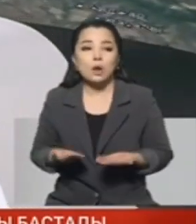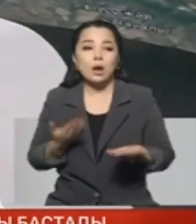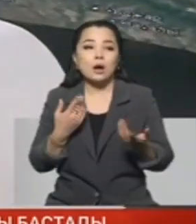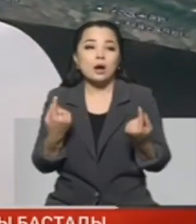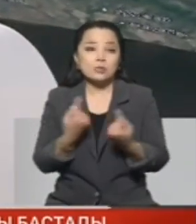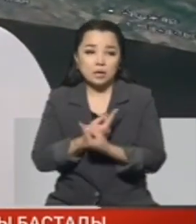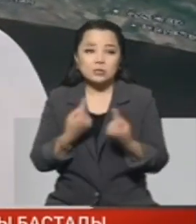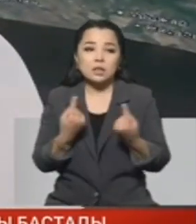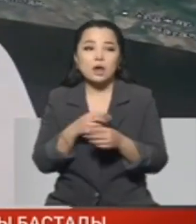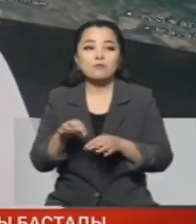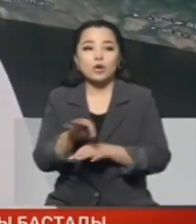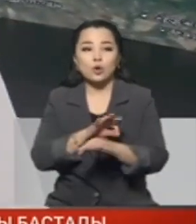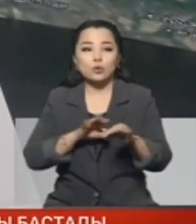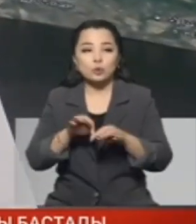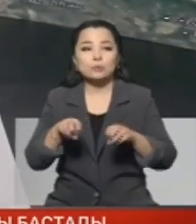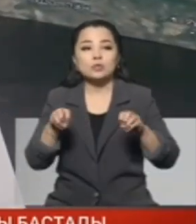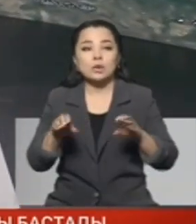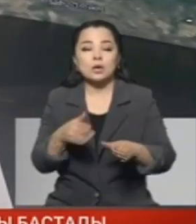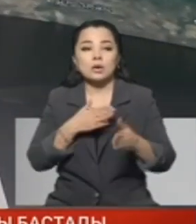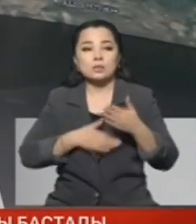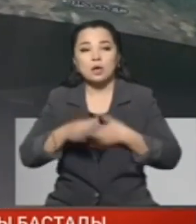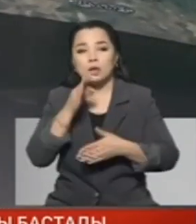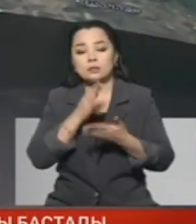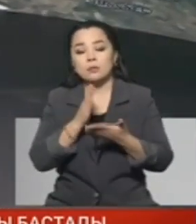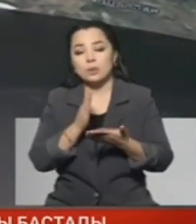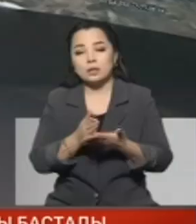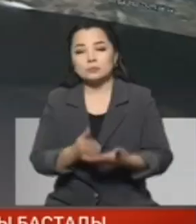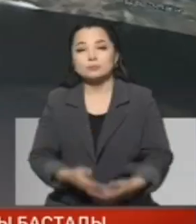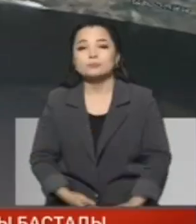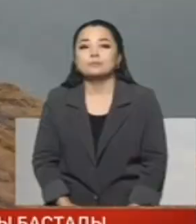үшін инфрақұрылымның шешілгеніне қуанып отыр.